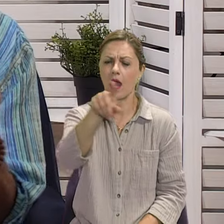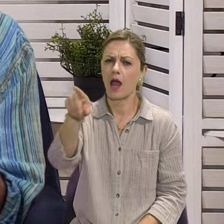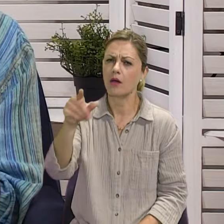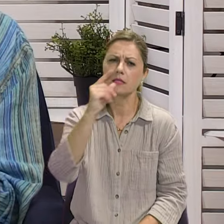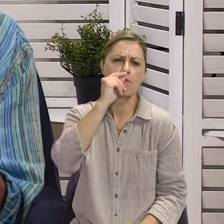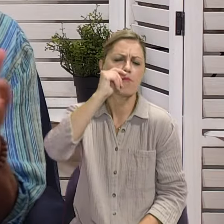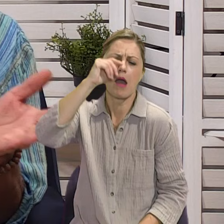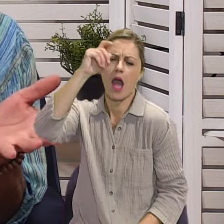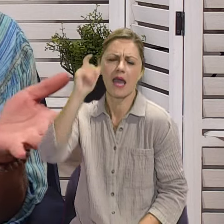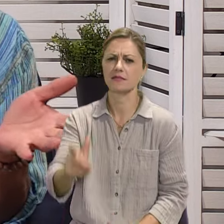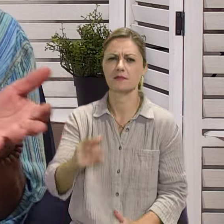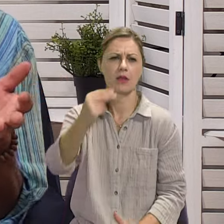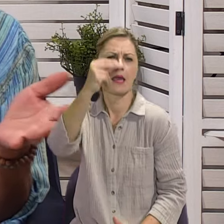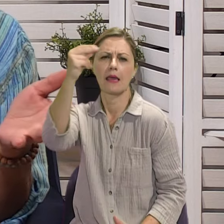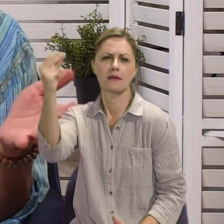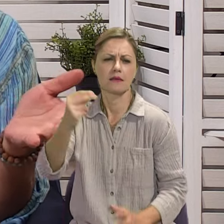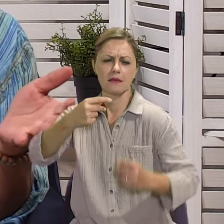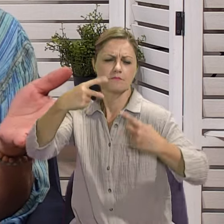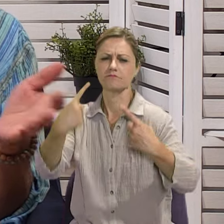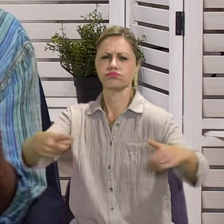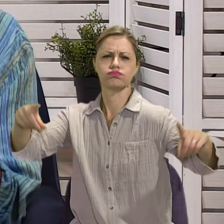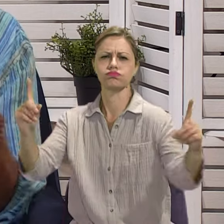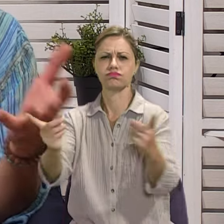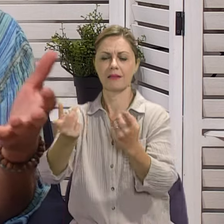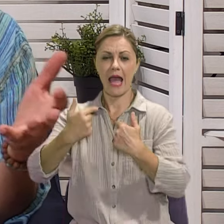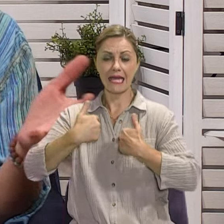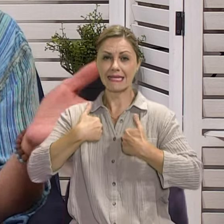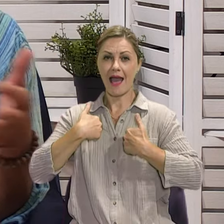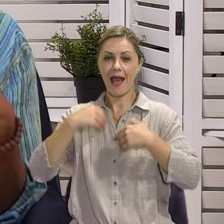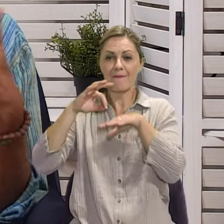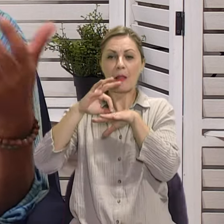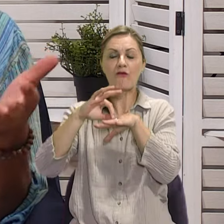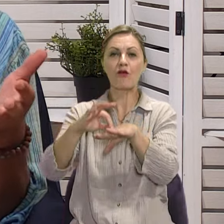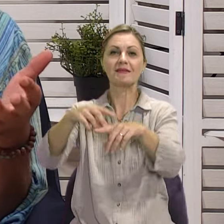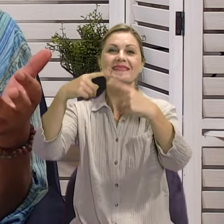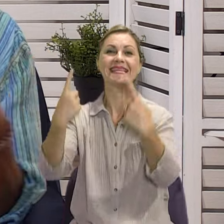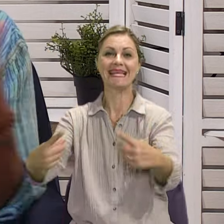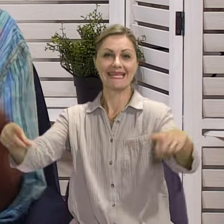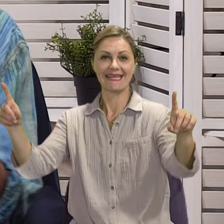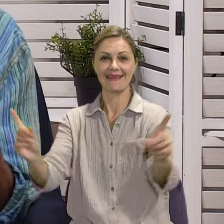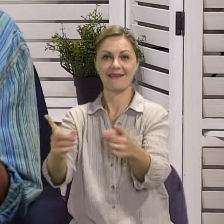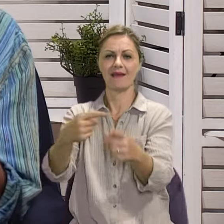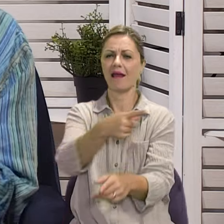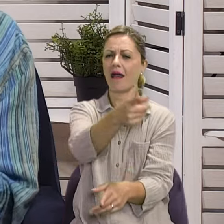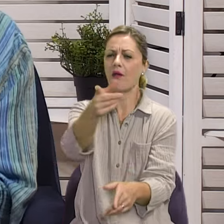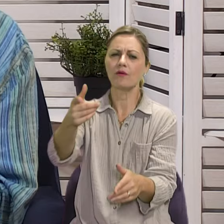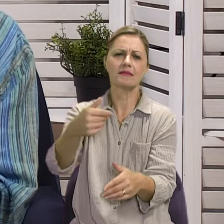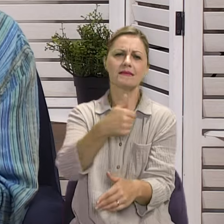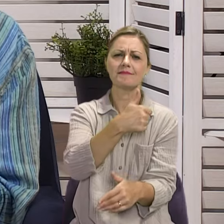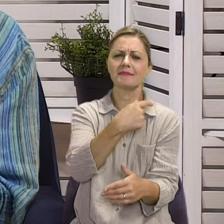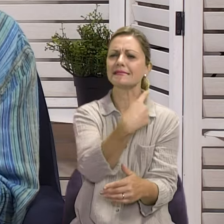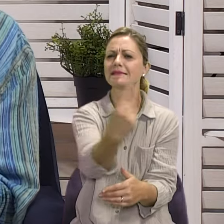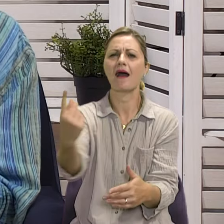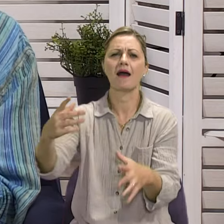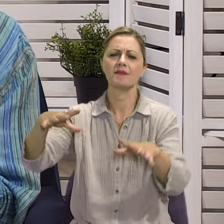svoj posao jako dobro i onda ta muzika ide sama iz njih. I evo, to ono što sam vam prije